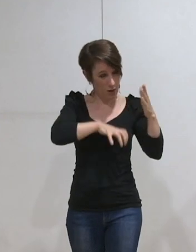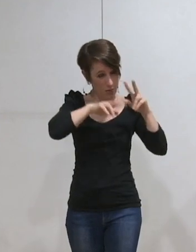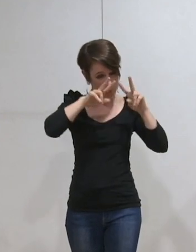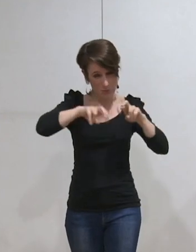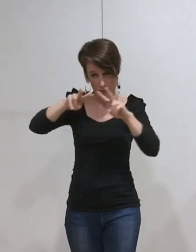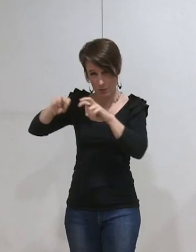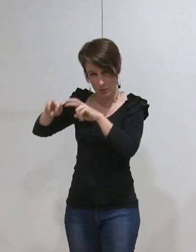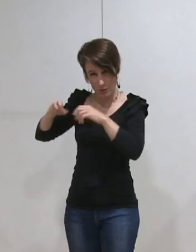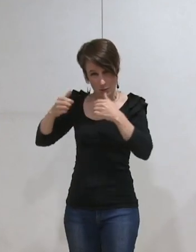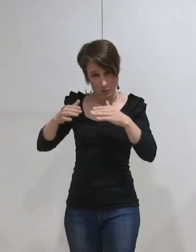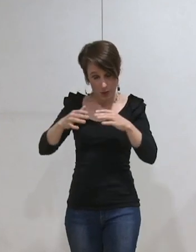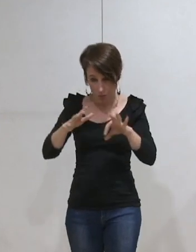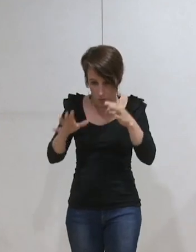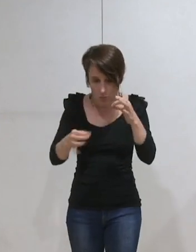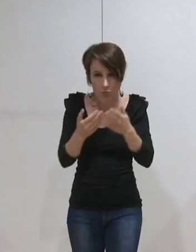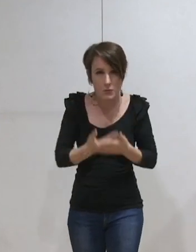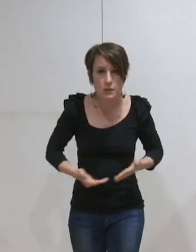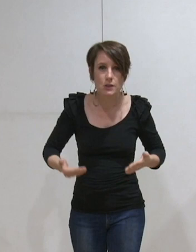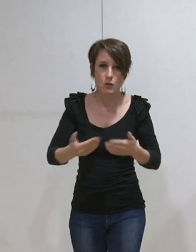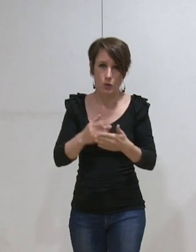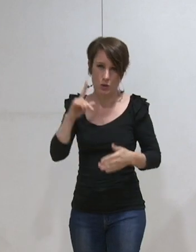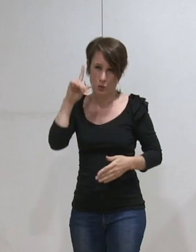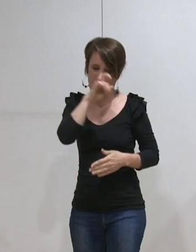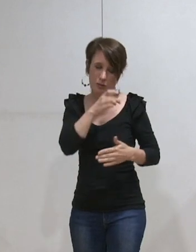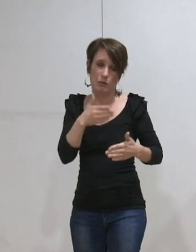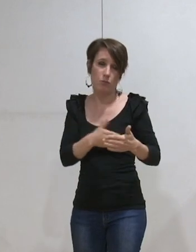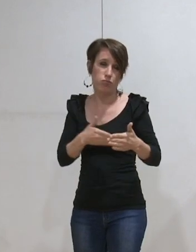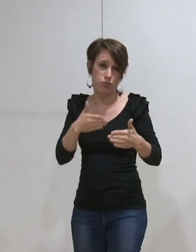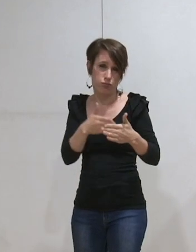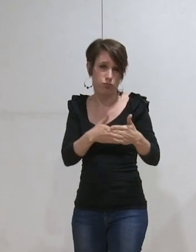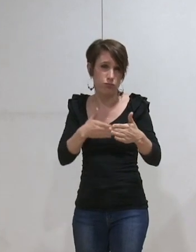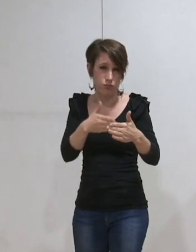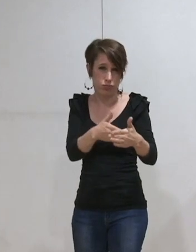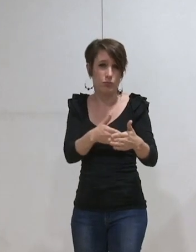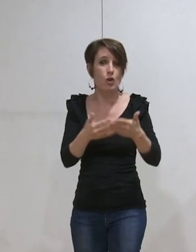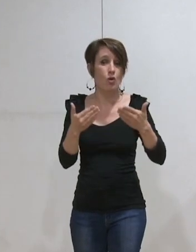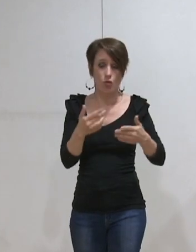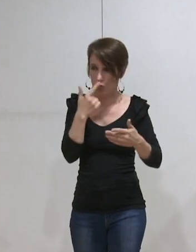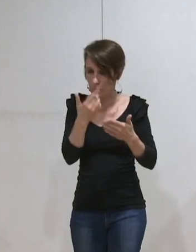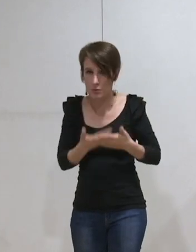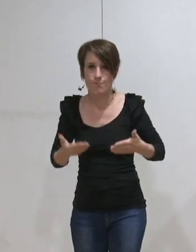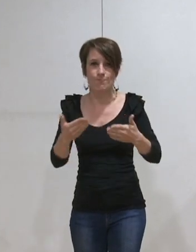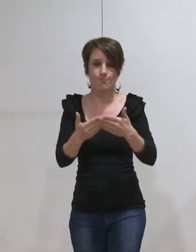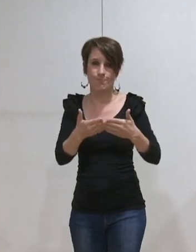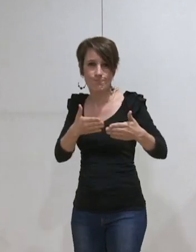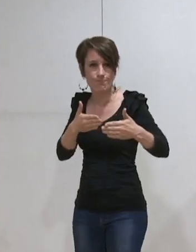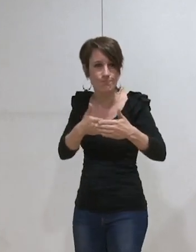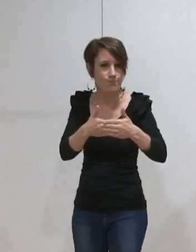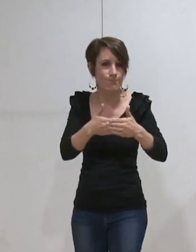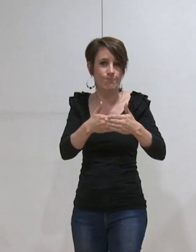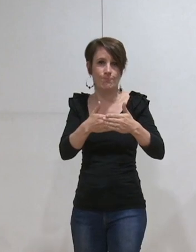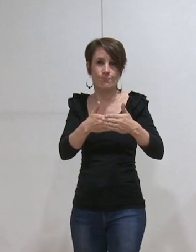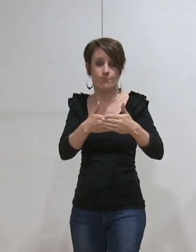les blocages structurels sociaux idéologique qui se produisent aujourd'hui autour d'une situation